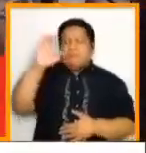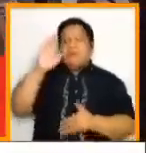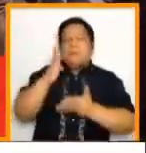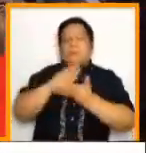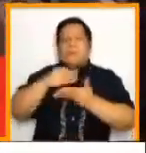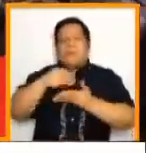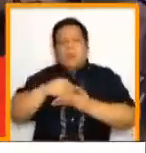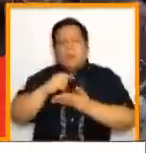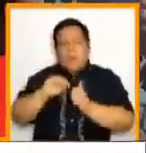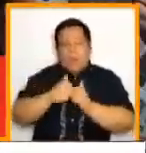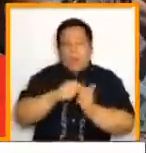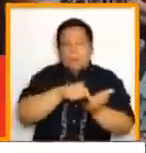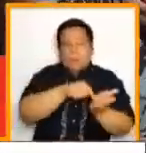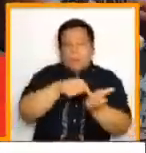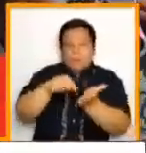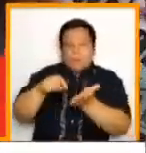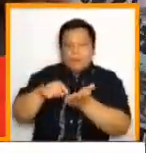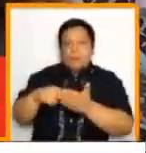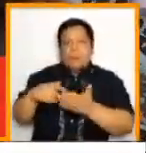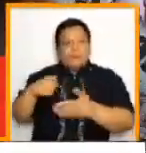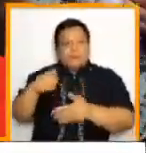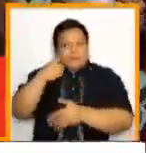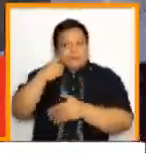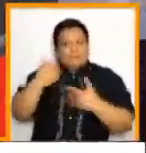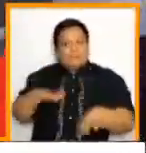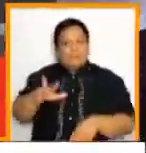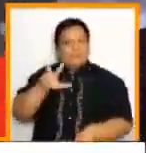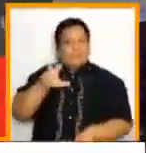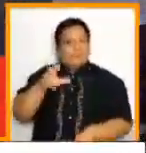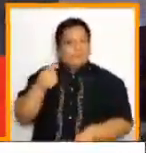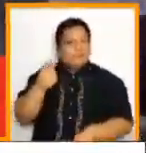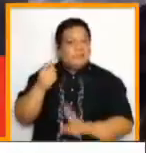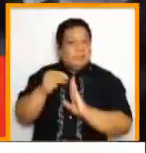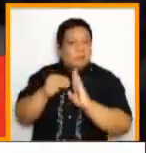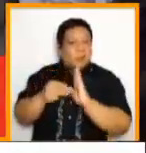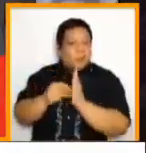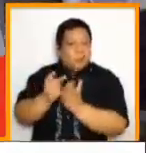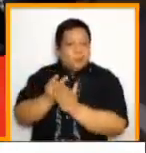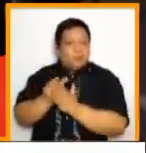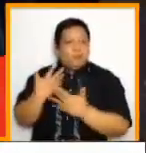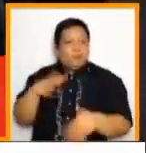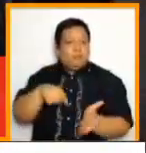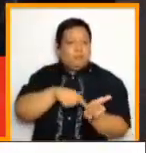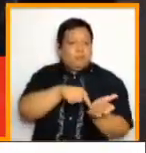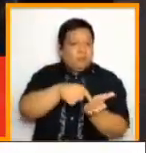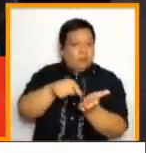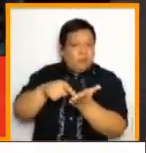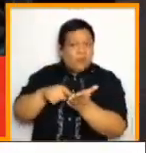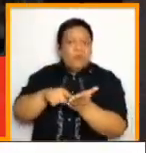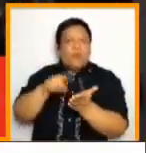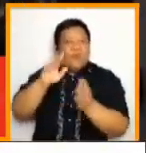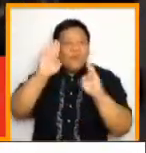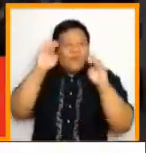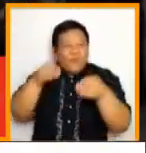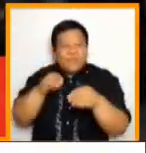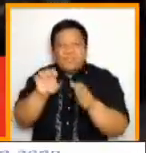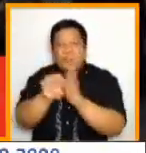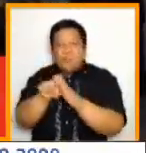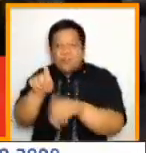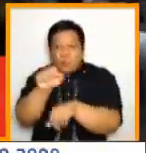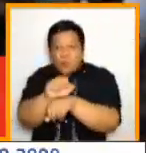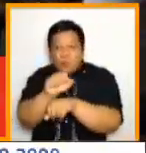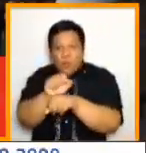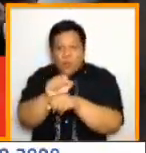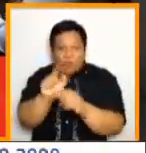million pesos dagdag na SRA ang naibigay na raw. Pero ang mga may direct contact lang sa COVID patient,